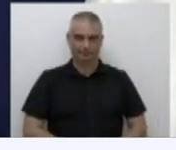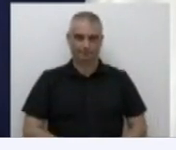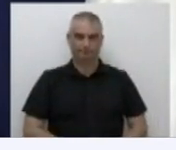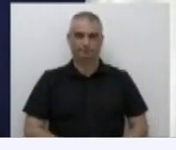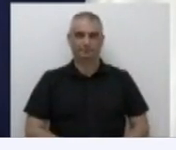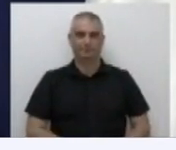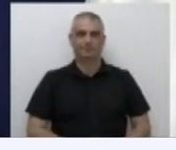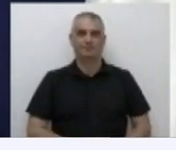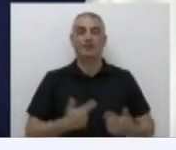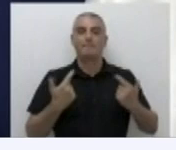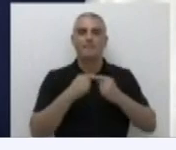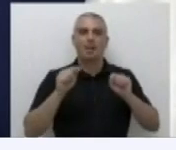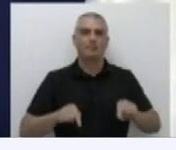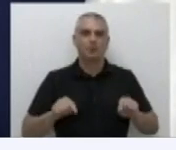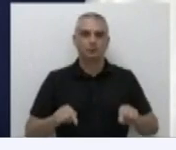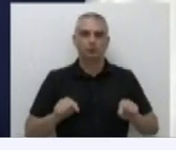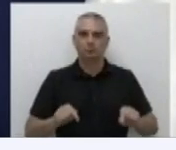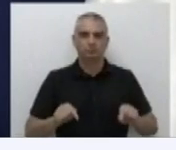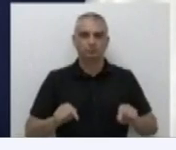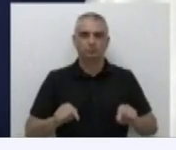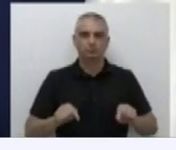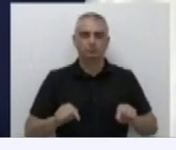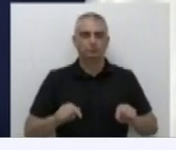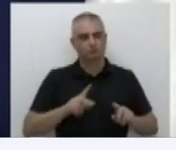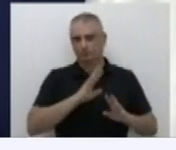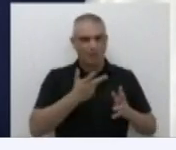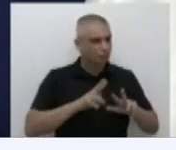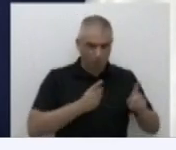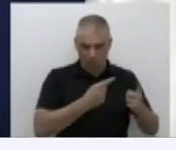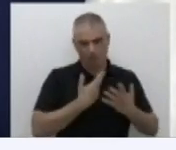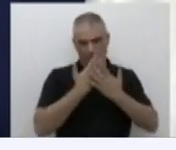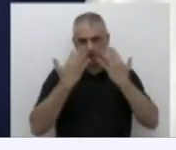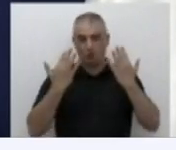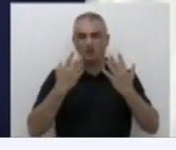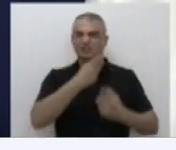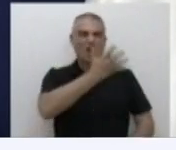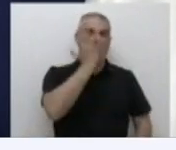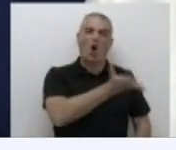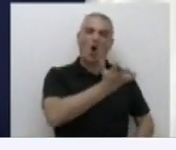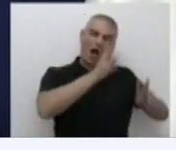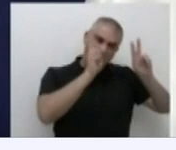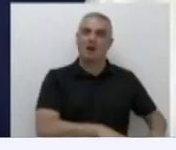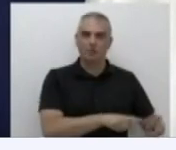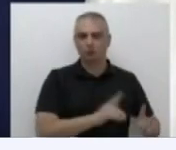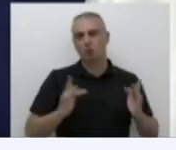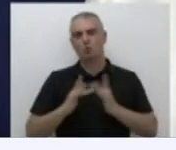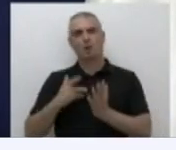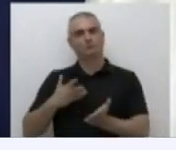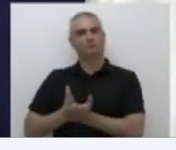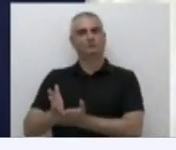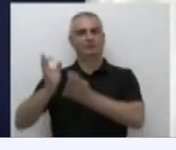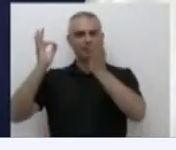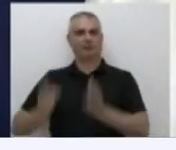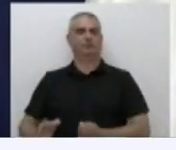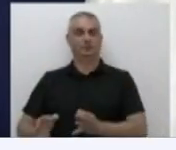تمثله. في هذه الحرب الصورة واضحة، إما الشر الكامل